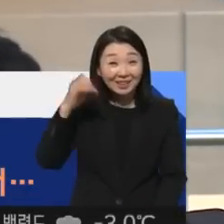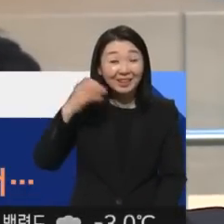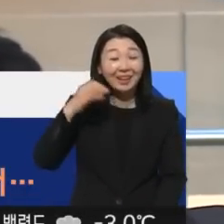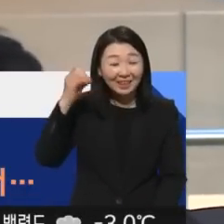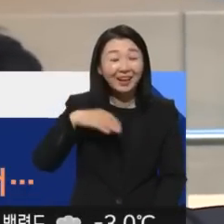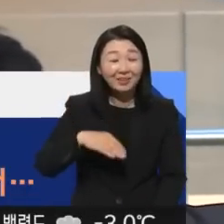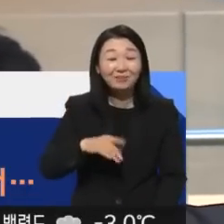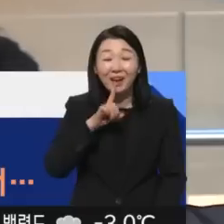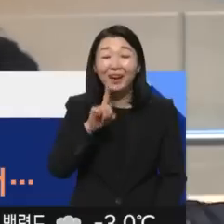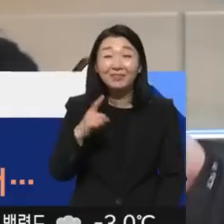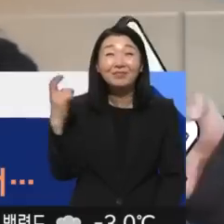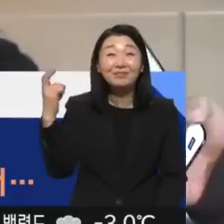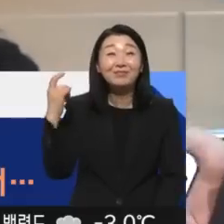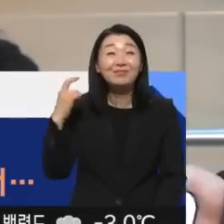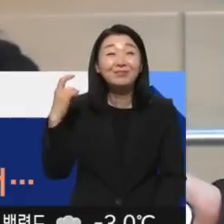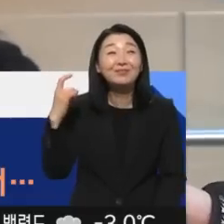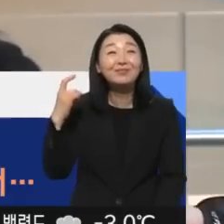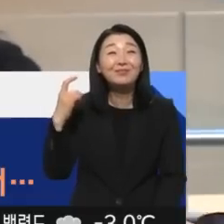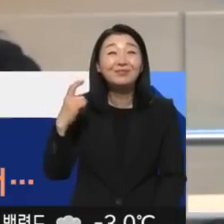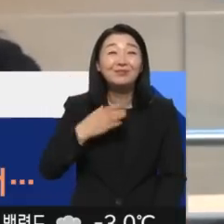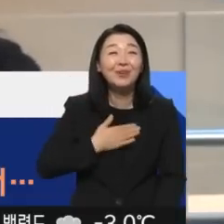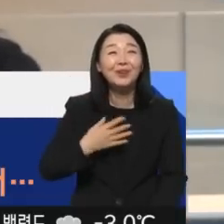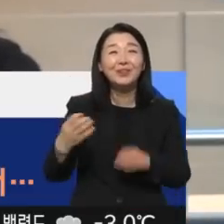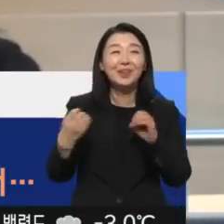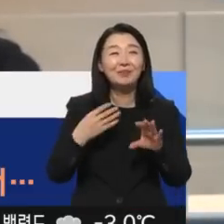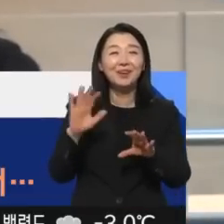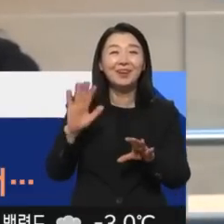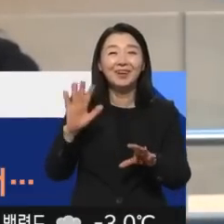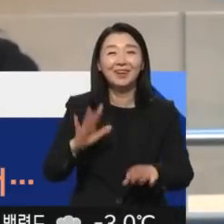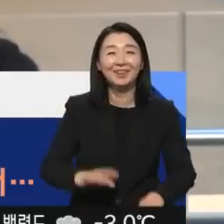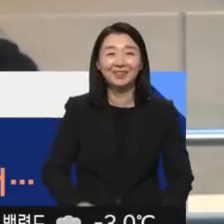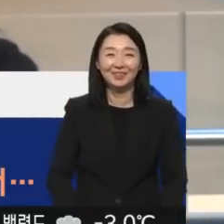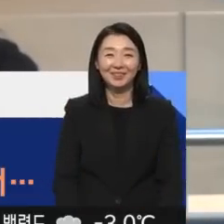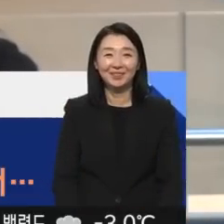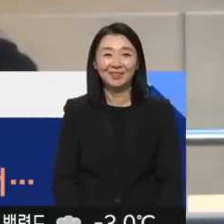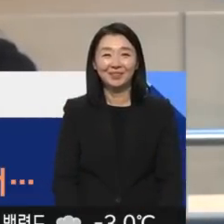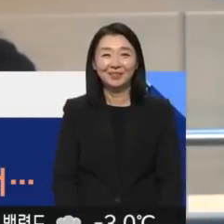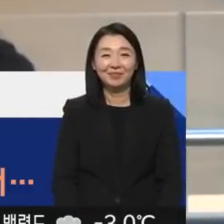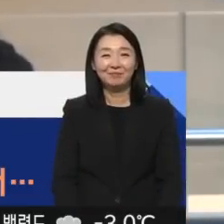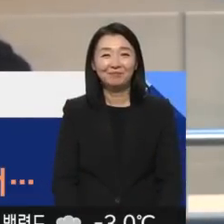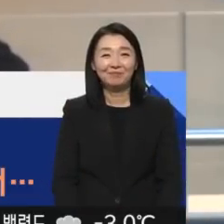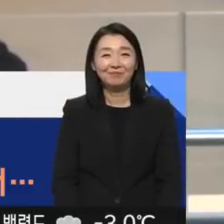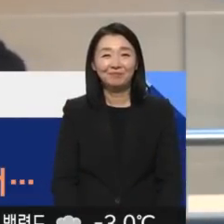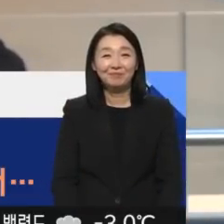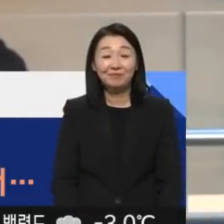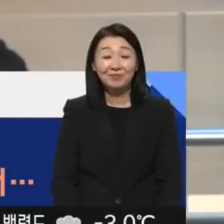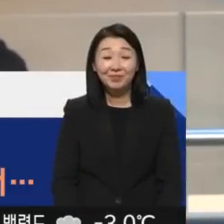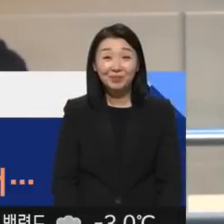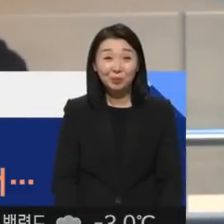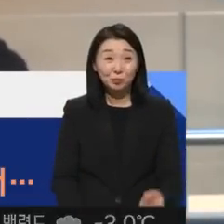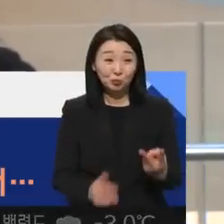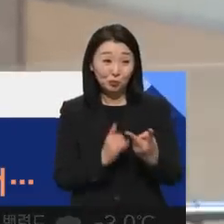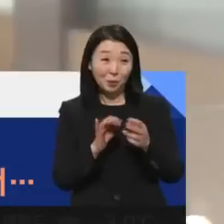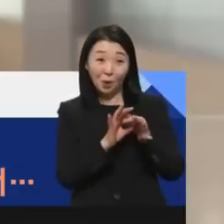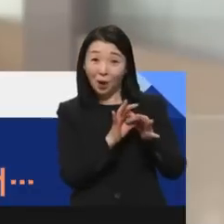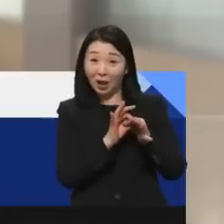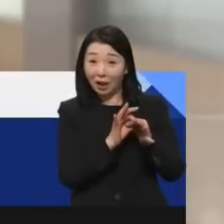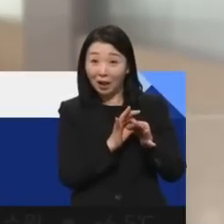그냥 그런 말씀을 제가 듣고 제가 답변할 사항은 아닌 것 같아 보입니다. 이렇게 계속 이렇게 연락을 하시면서